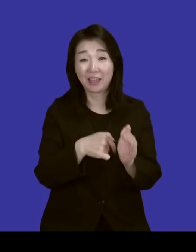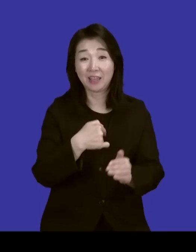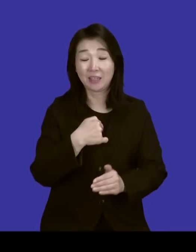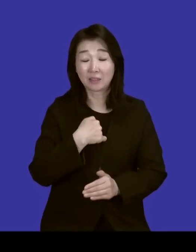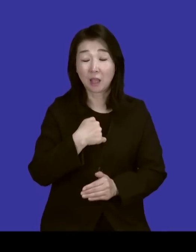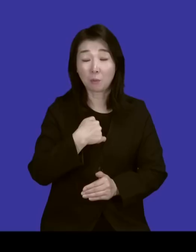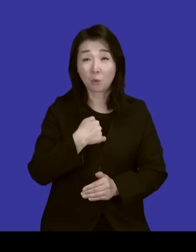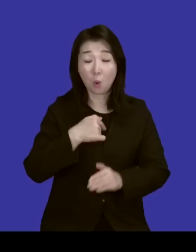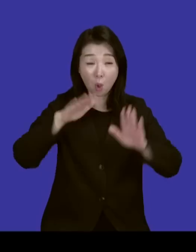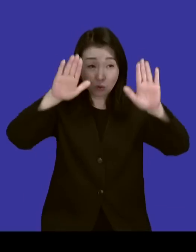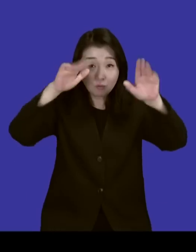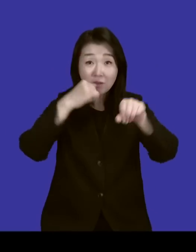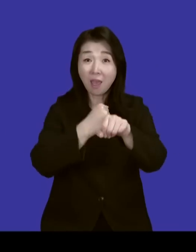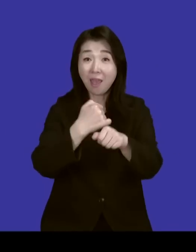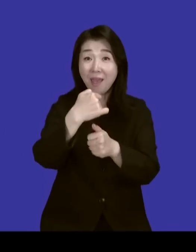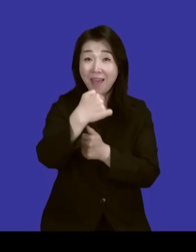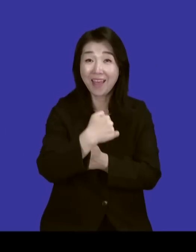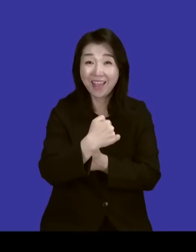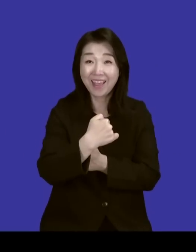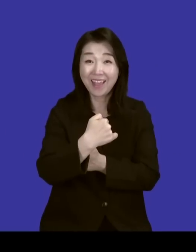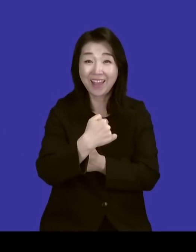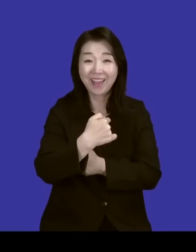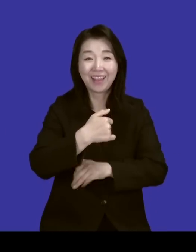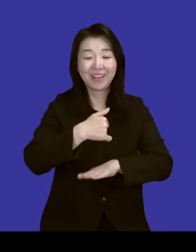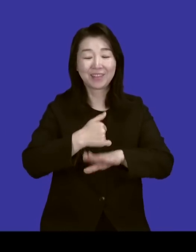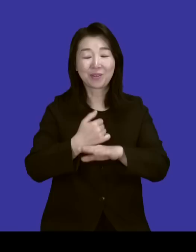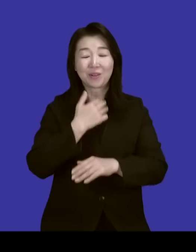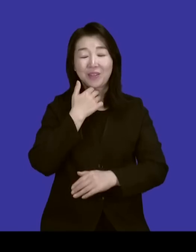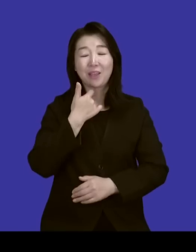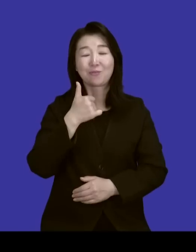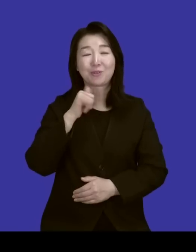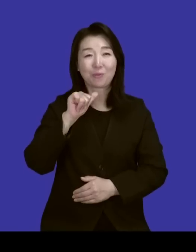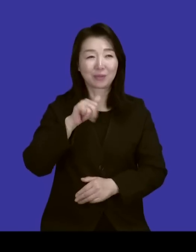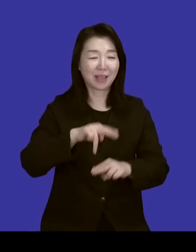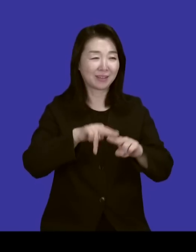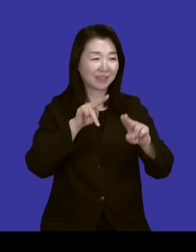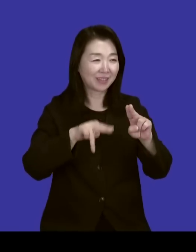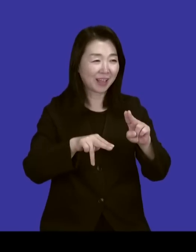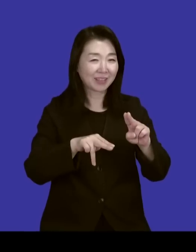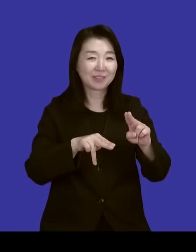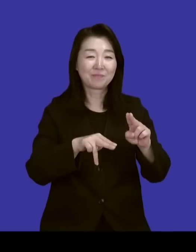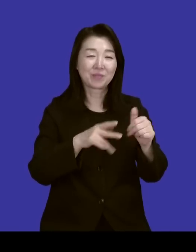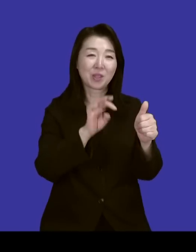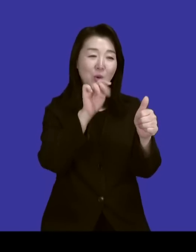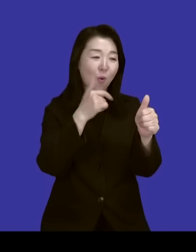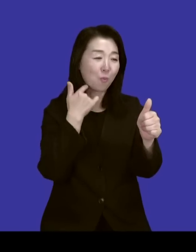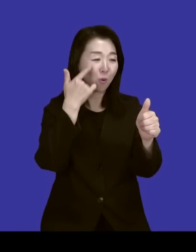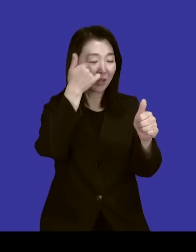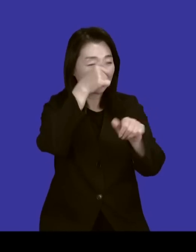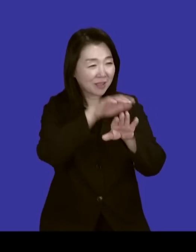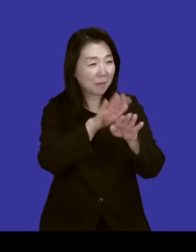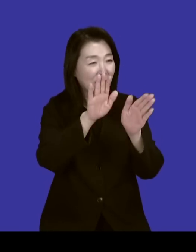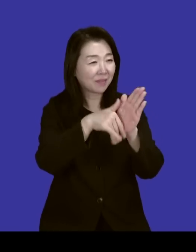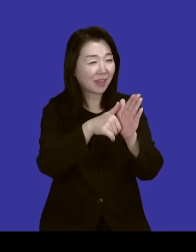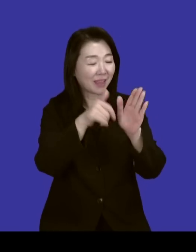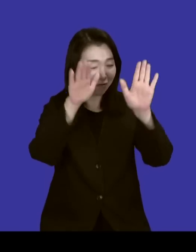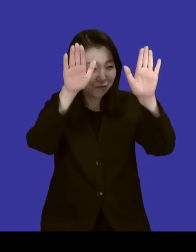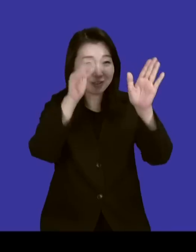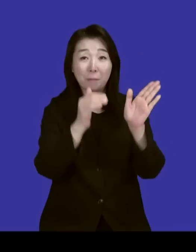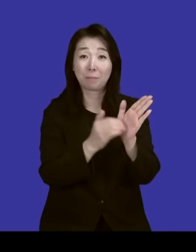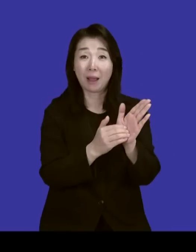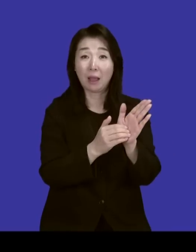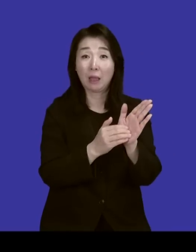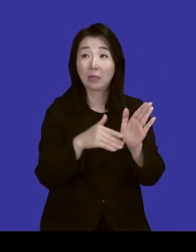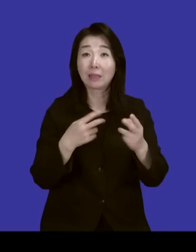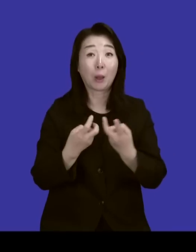와서 축사하라고. 그래서 65세에 은퇴하는 옥 목사님 예배 가서 축사해 놨으니 예. 제가 이제 나갈